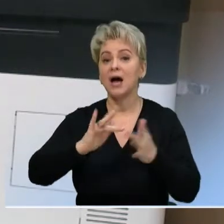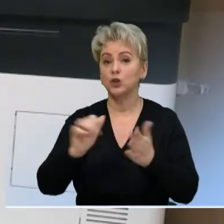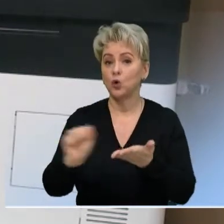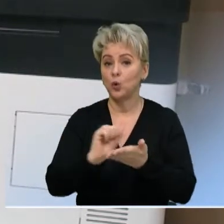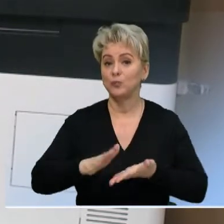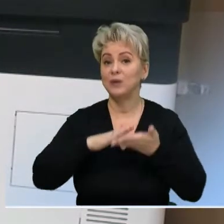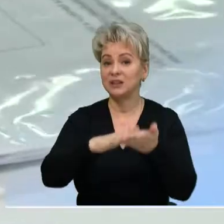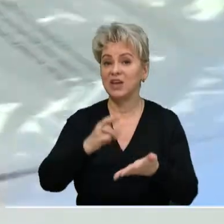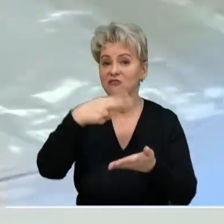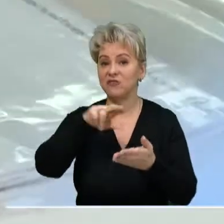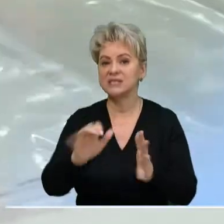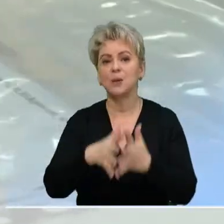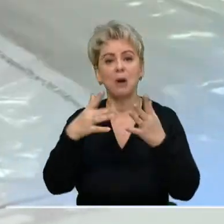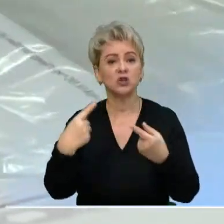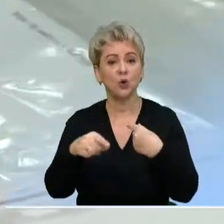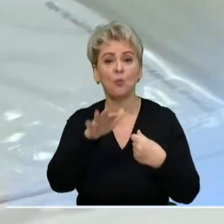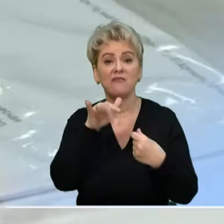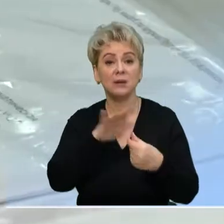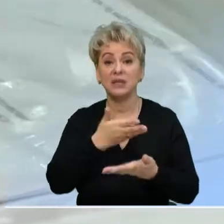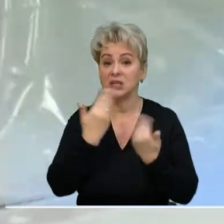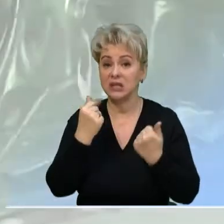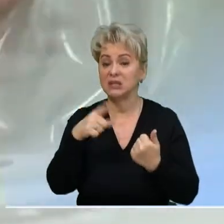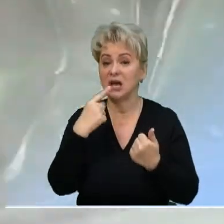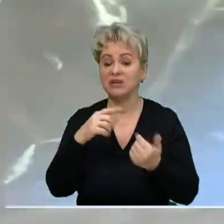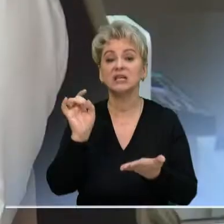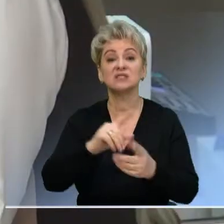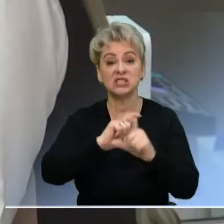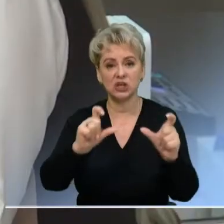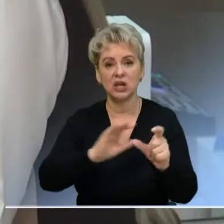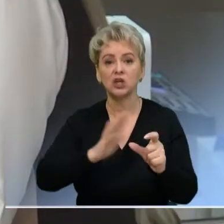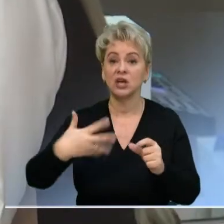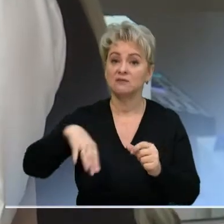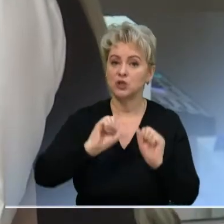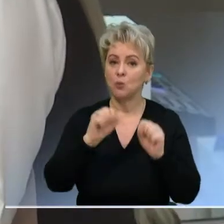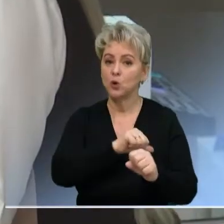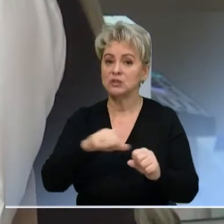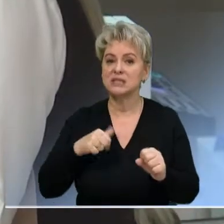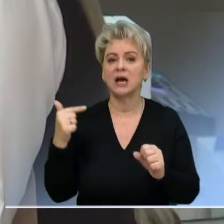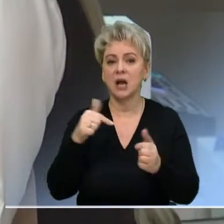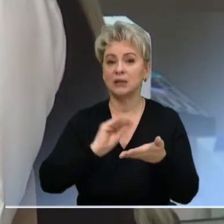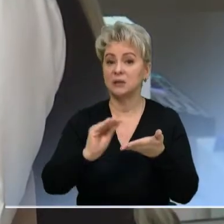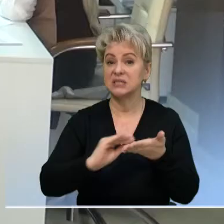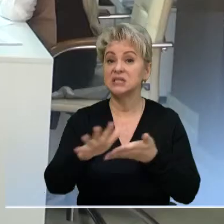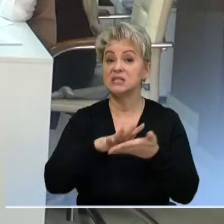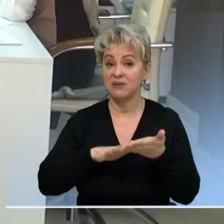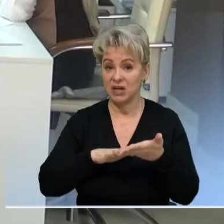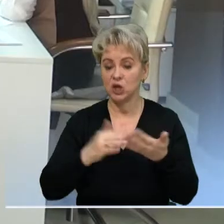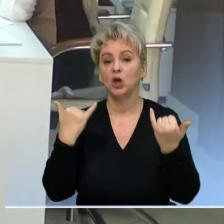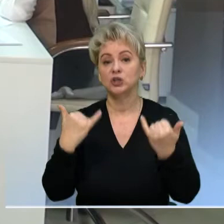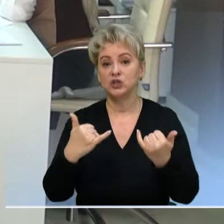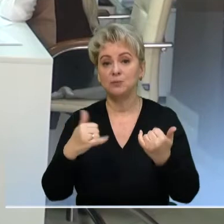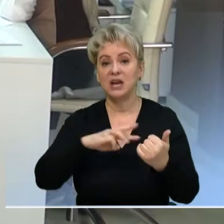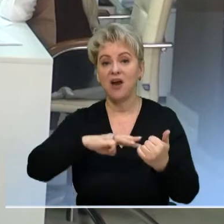или через МФЦ большой разницы по времени нет, говорят в центре. Но не все могут сами грамотно составить заявление.